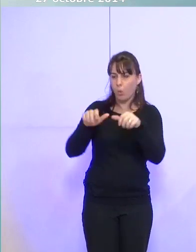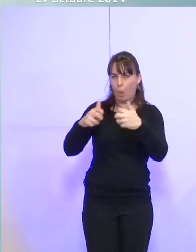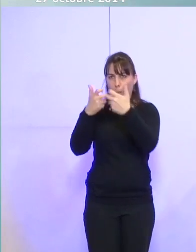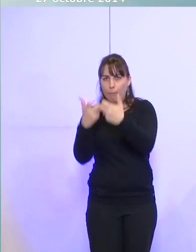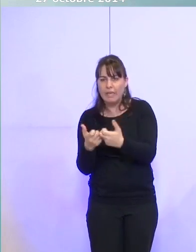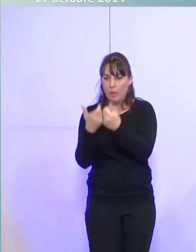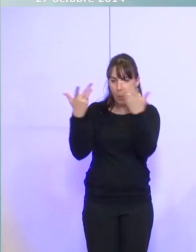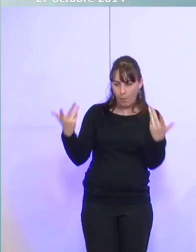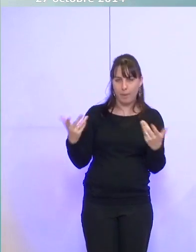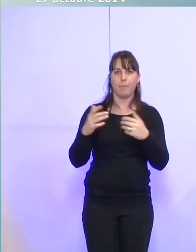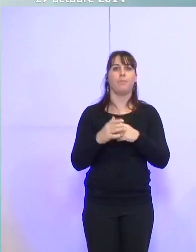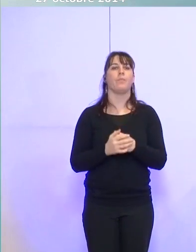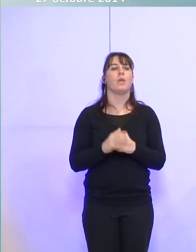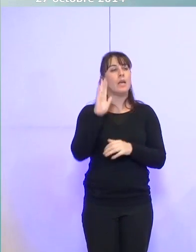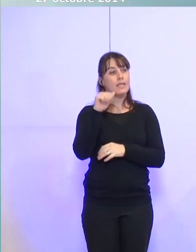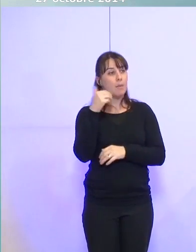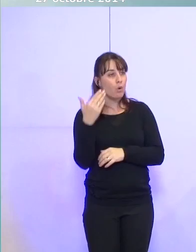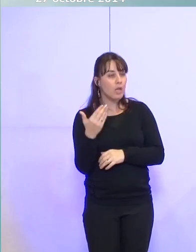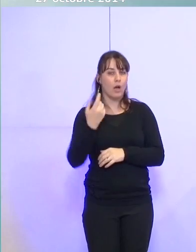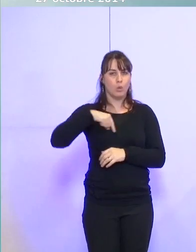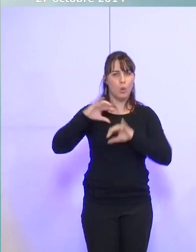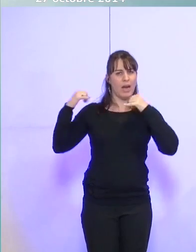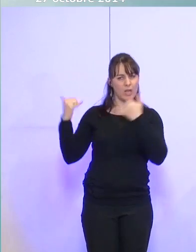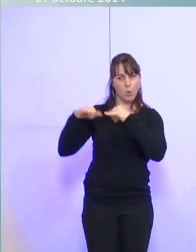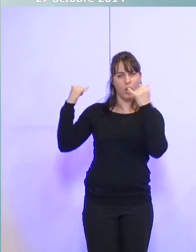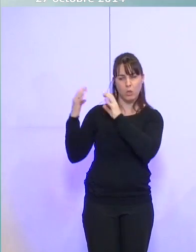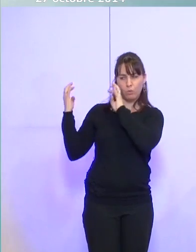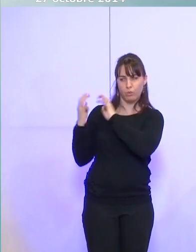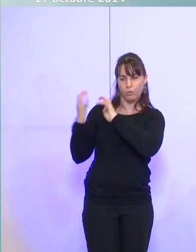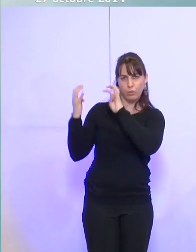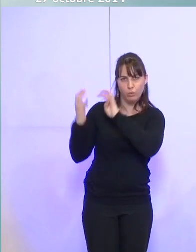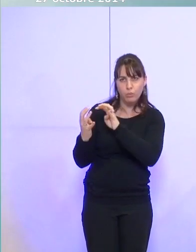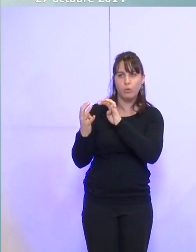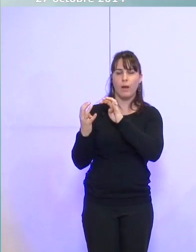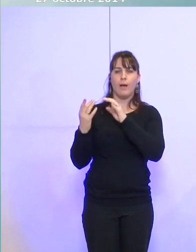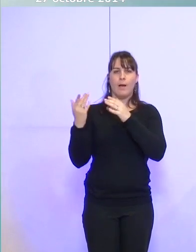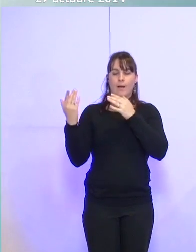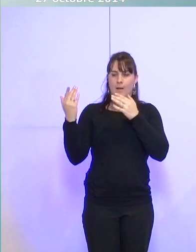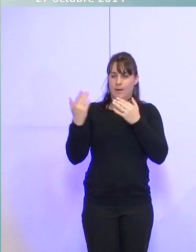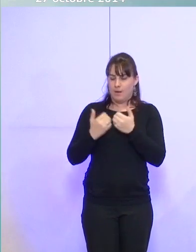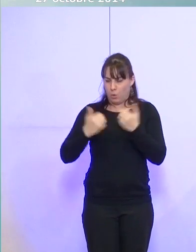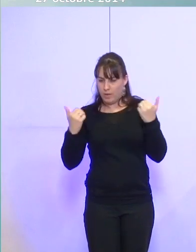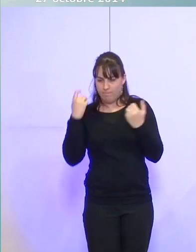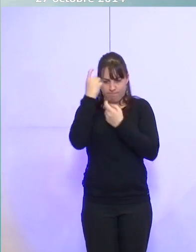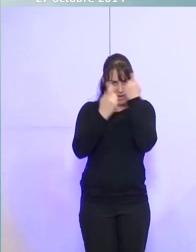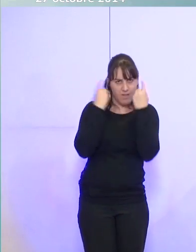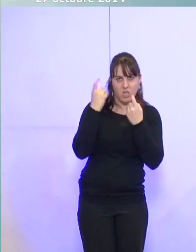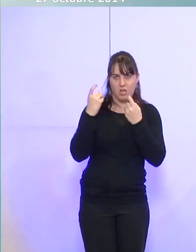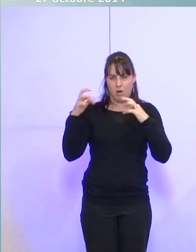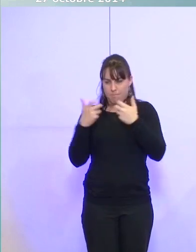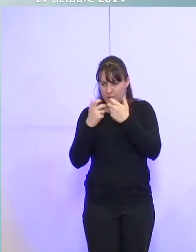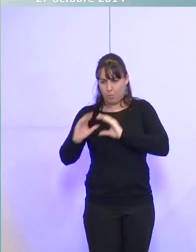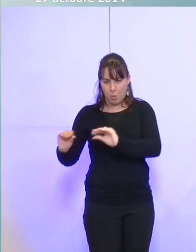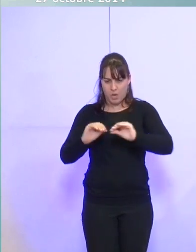tarifs. Nous avons donc consacré pas mal de réunions à étudier avec soin, de façon contradictoire, étayer comment nous pourrions gérer